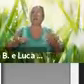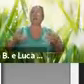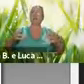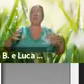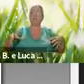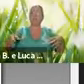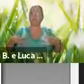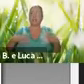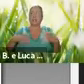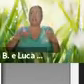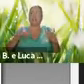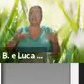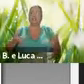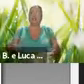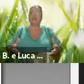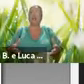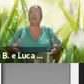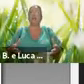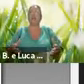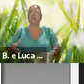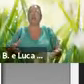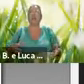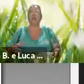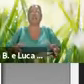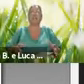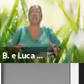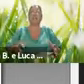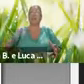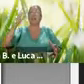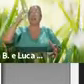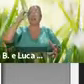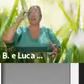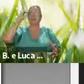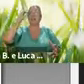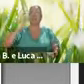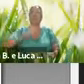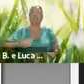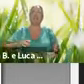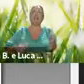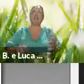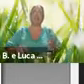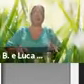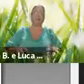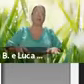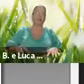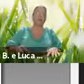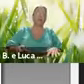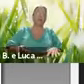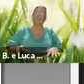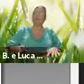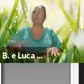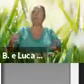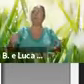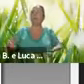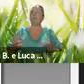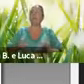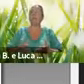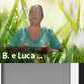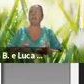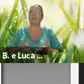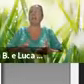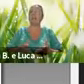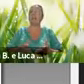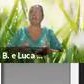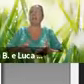potesse ricevere questa energia. Lui ha detto, no, è che io non so mai se devo dipingere con le mani